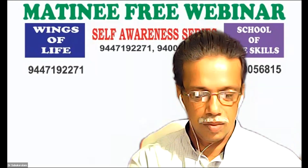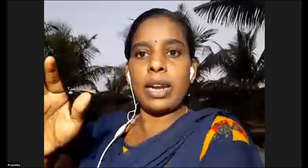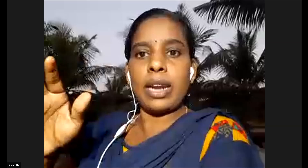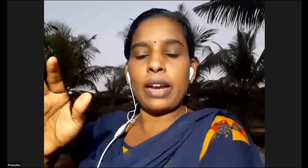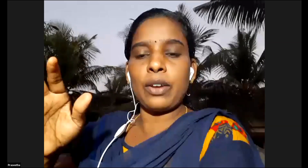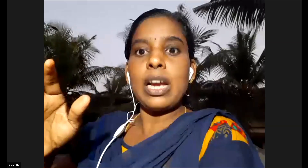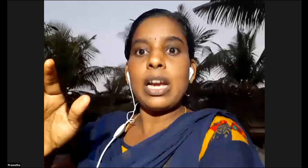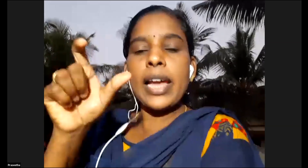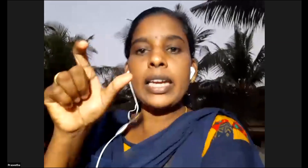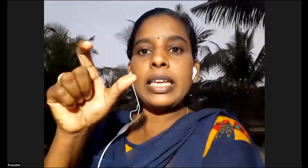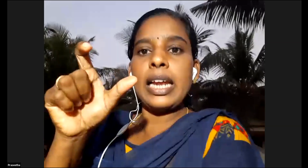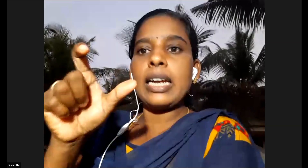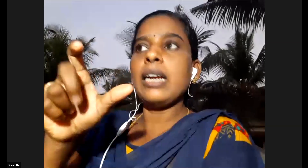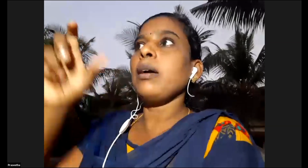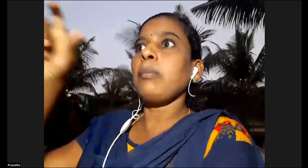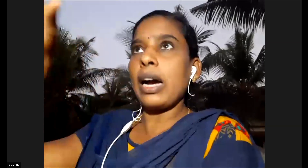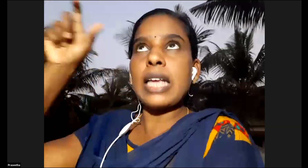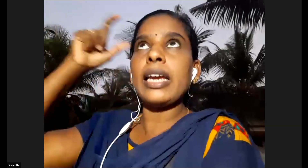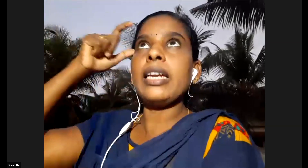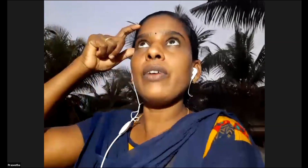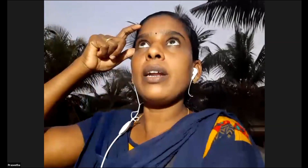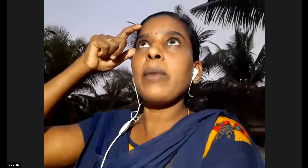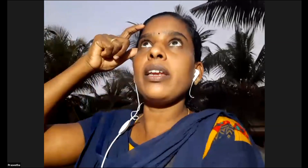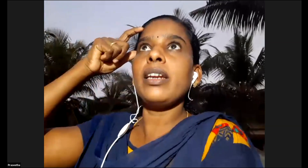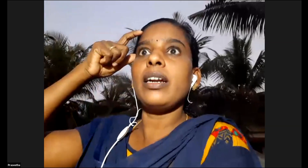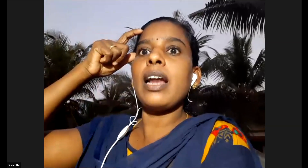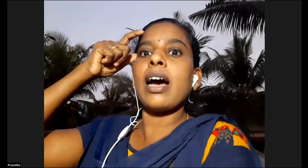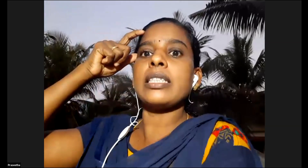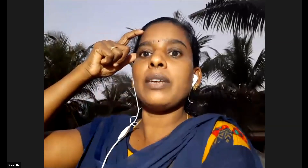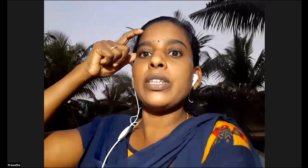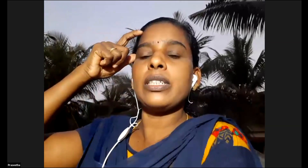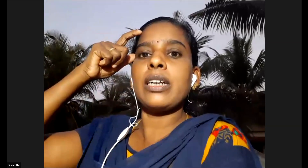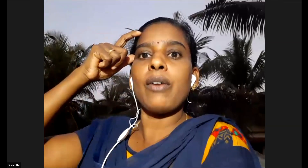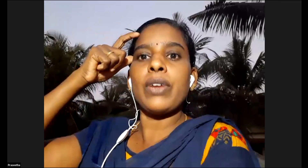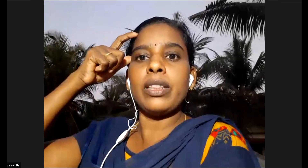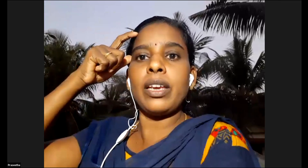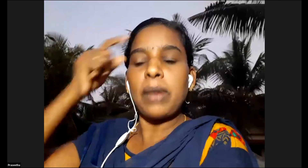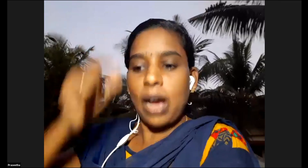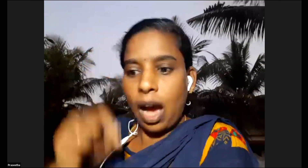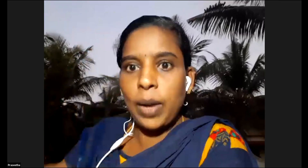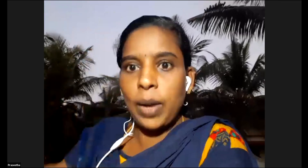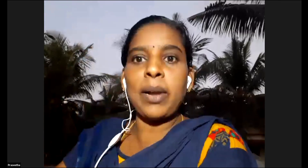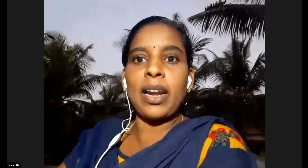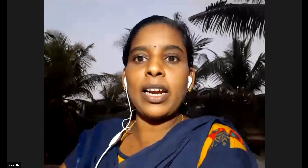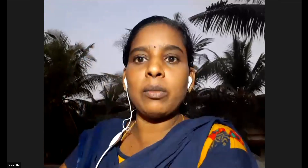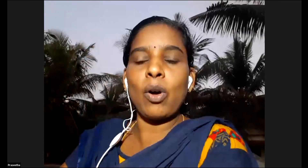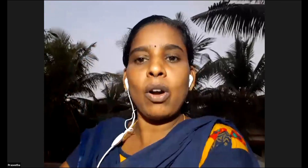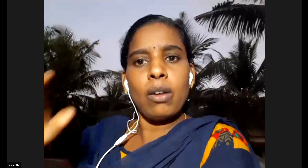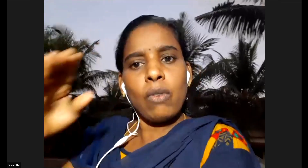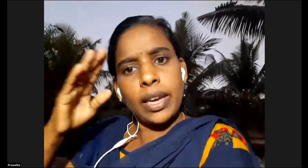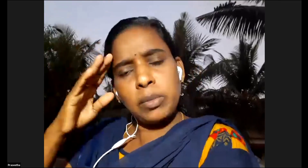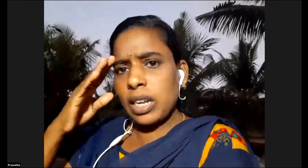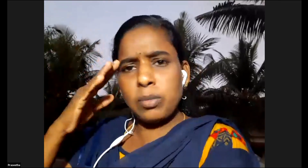തീർന്നവരുടെ ലാംഗ്വേജ്. അപ്പൊ ആ രീതിയിലേക്ക് ആ സൈൻ അവരുടെ മൈൻഡിലുള്ള ആശയം വെച്ചിട്ട് അവരെന്ത് ചെയ്യും, അവര് പേപ്പറിലേക്ക്